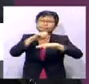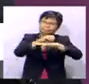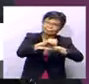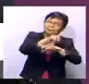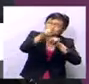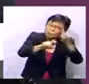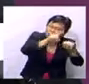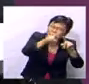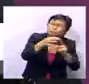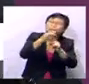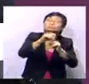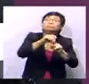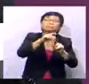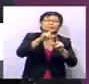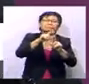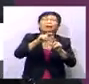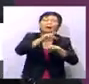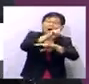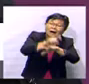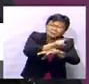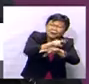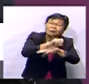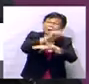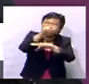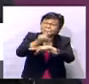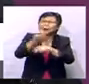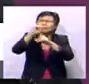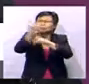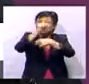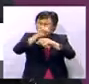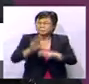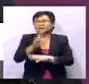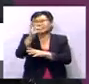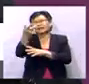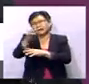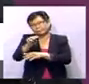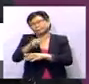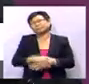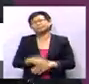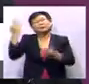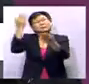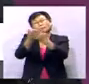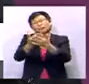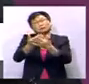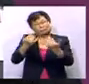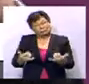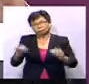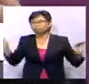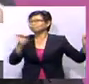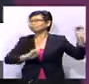dengan terutamanya pekerja-pekerja dan juga kesatuan pekerja KTM. Jadi setakat ini belum ada